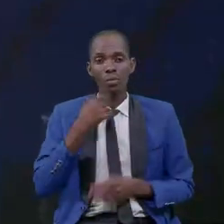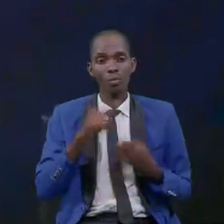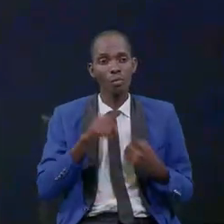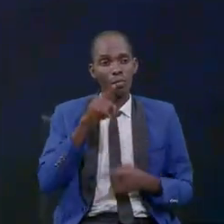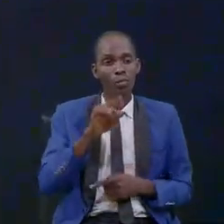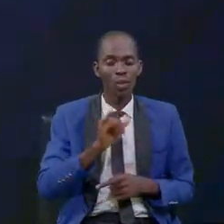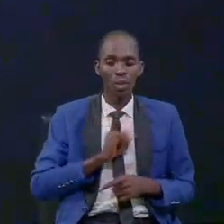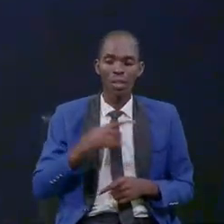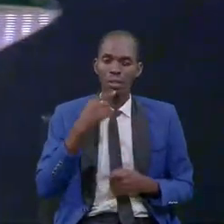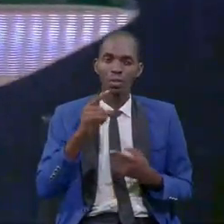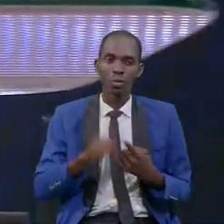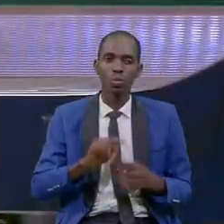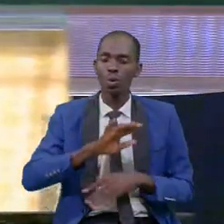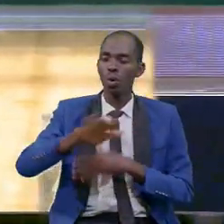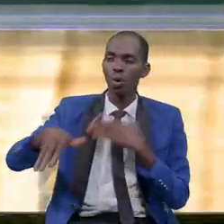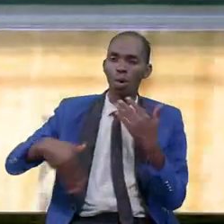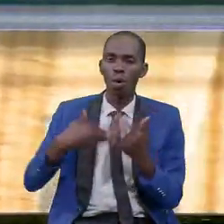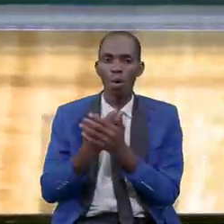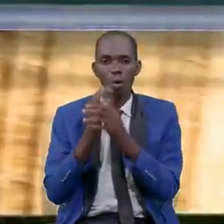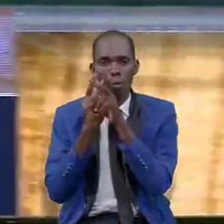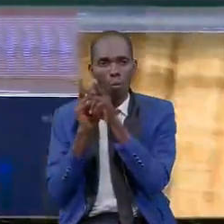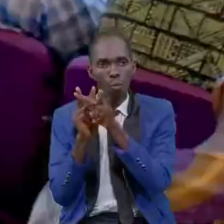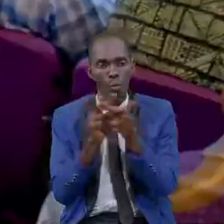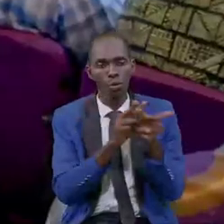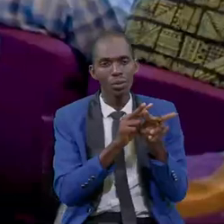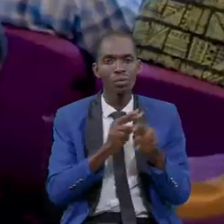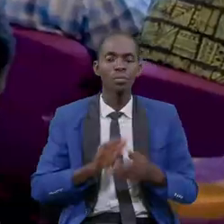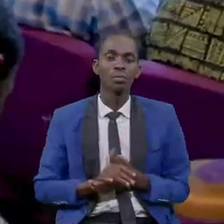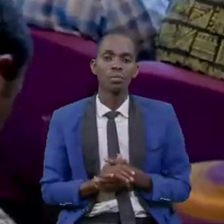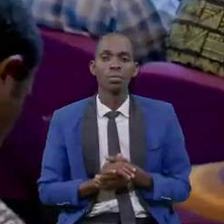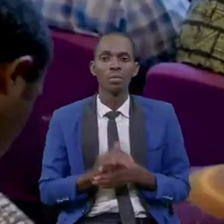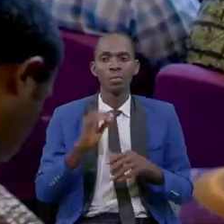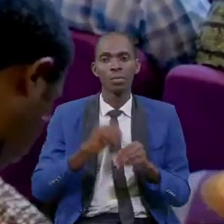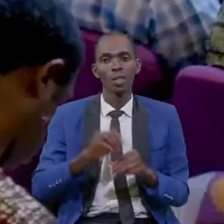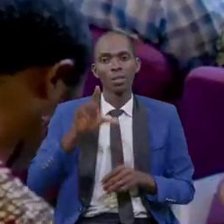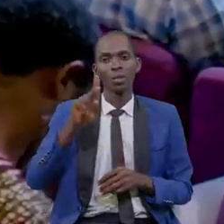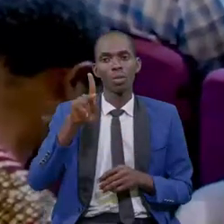37, ce que je le dis à tous, veillez.